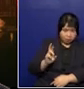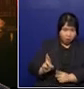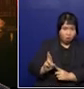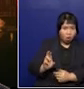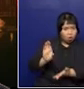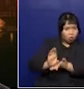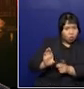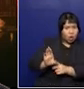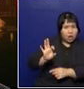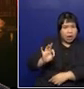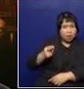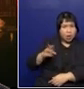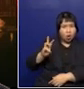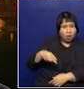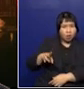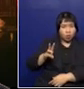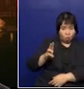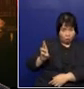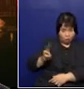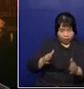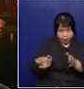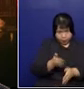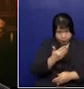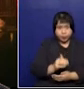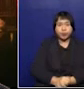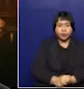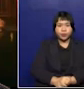ไว้ 96,600 ไปดูแผ่นต่อไปครับ